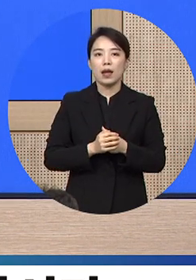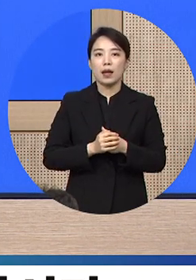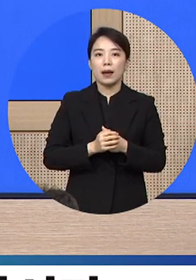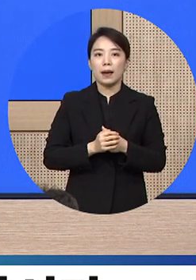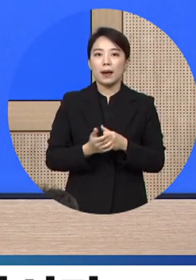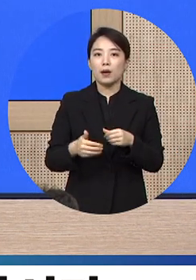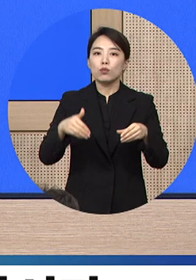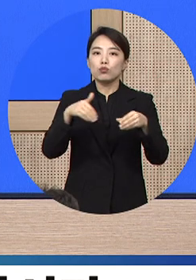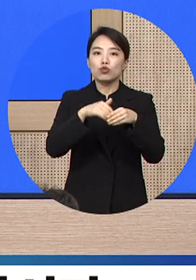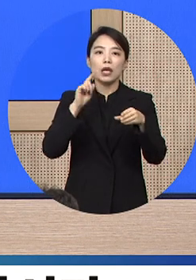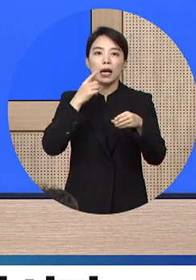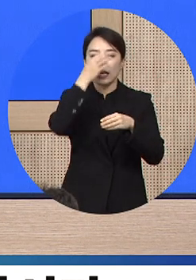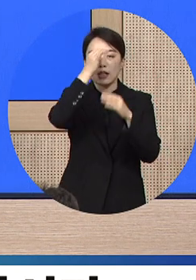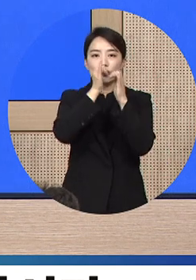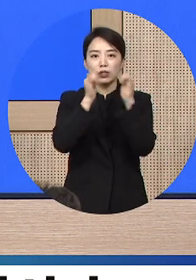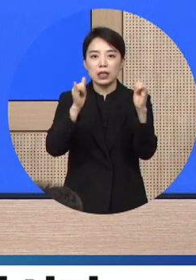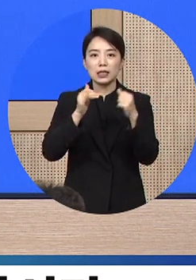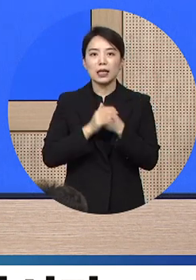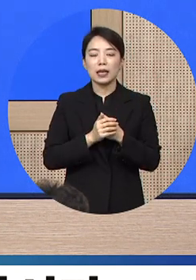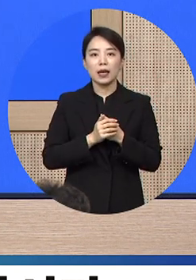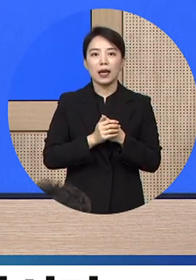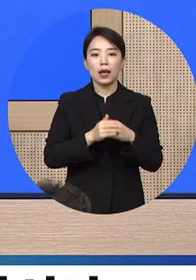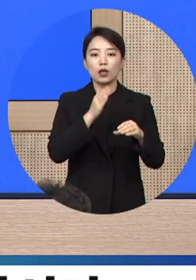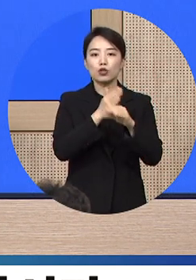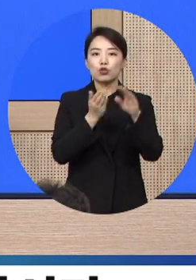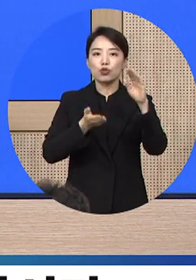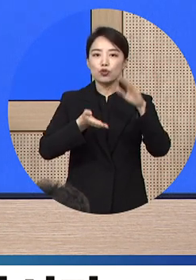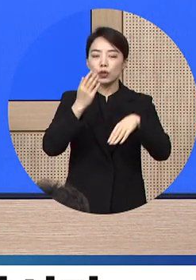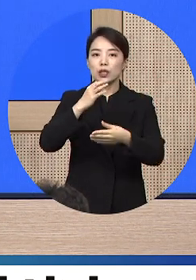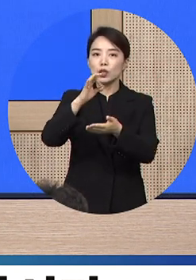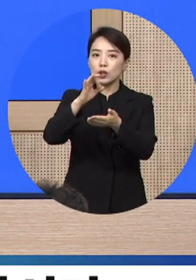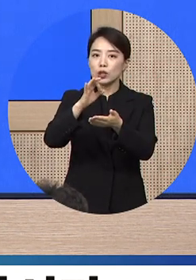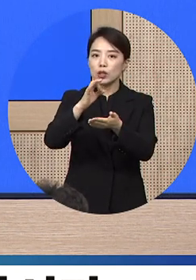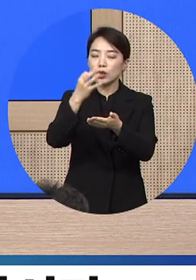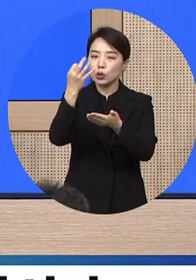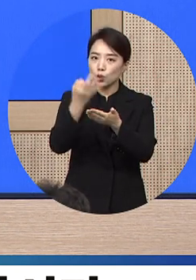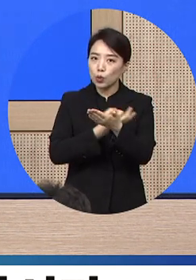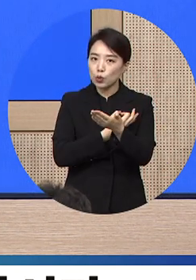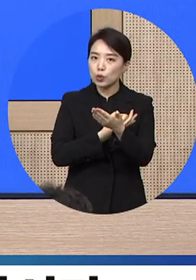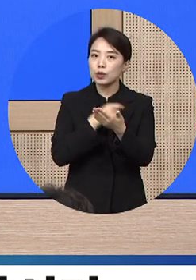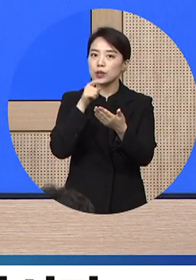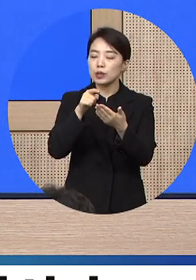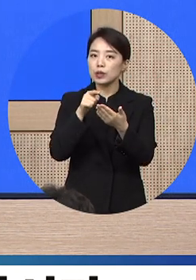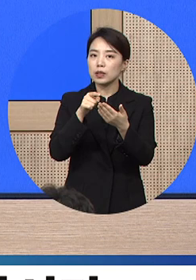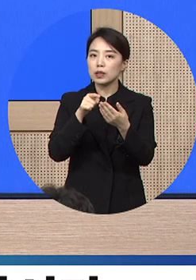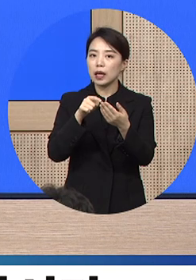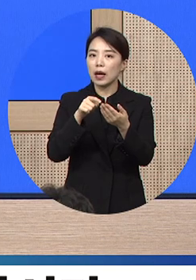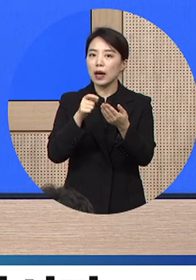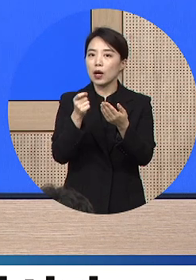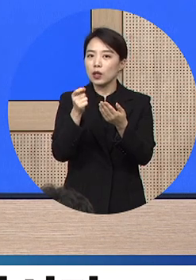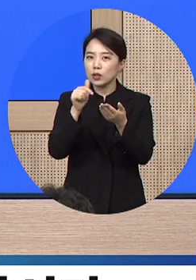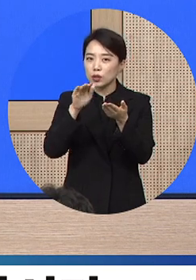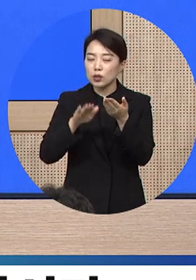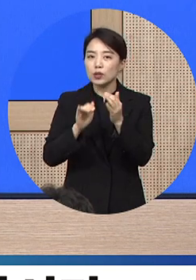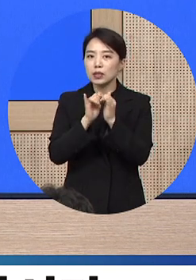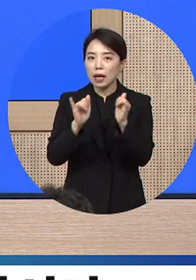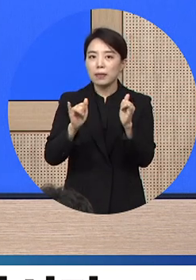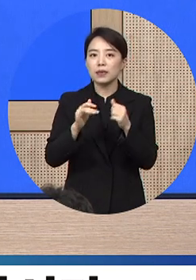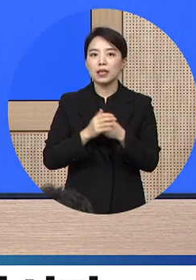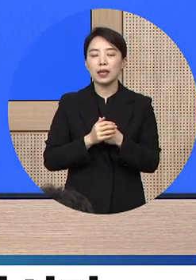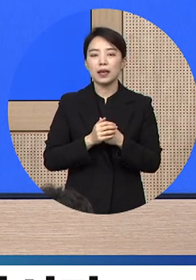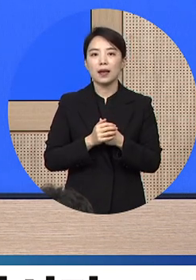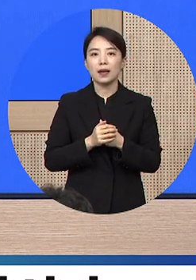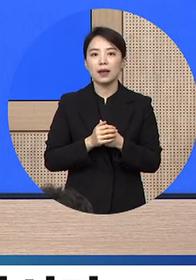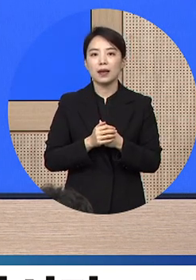같습니다. 문화예술인들에게 중위소득 일정 분위 이하인 분들에게 저희가